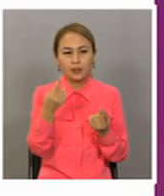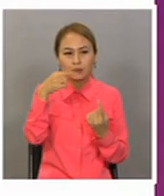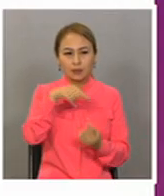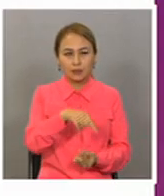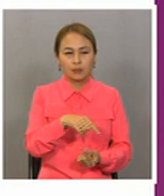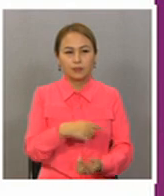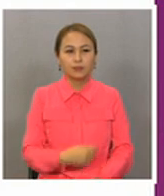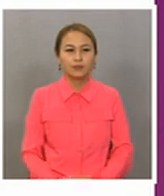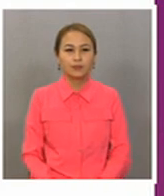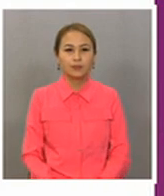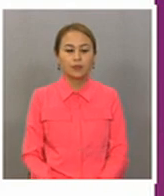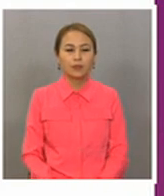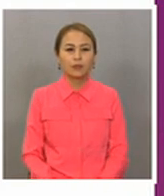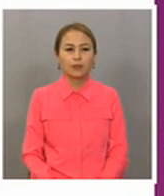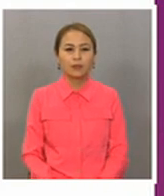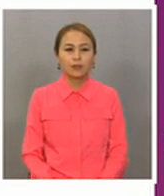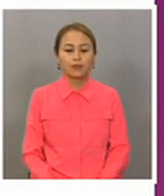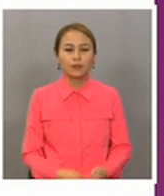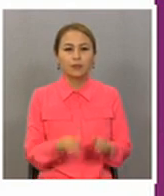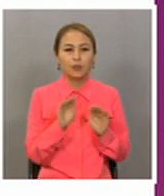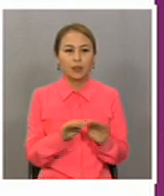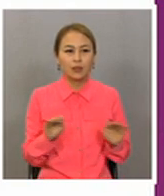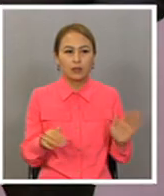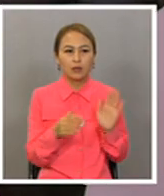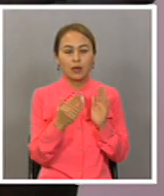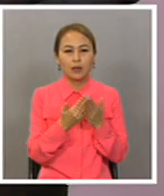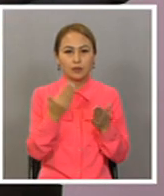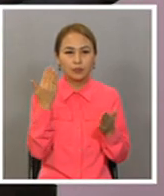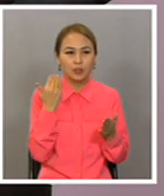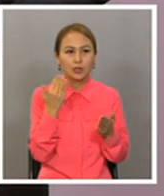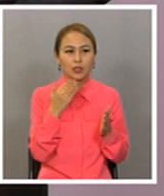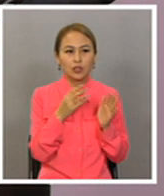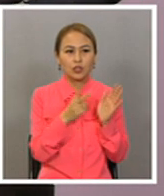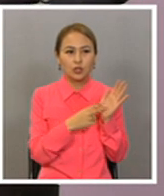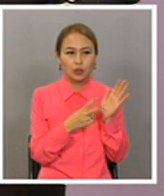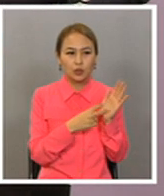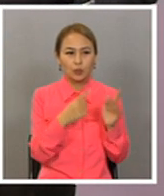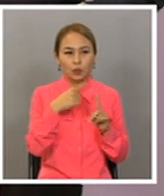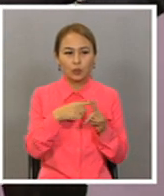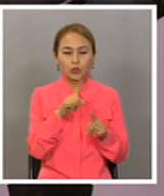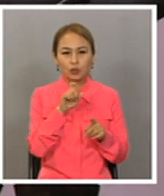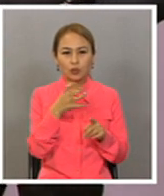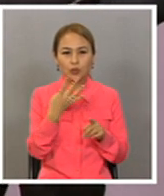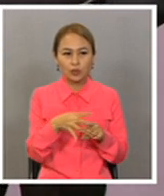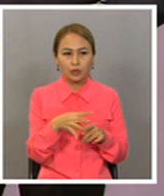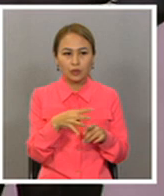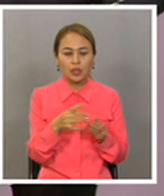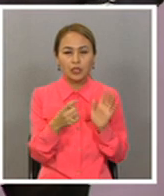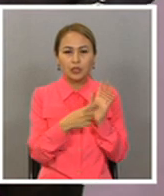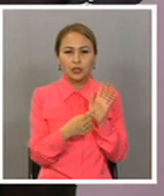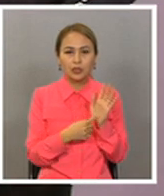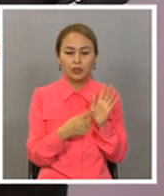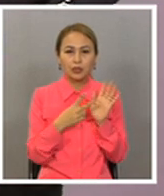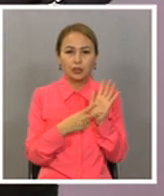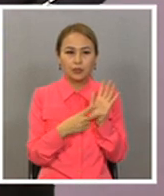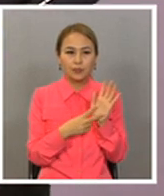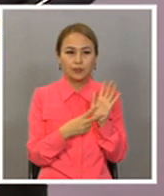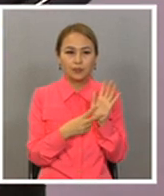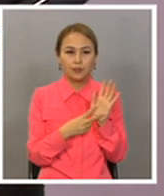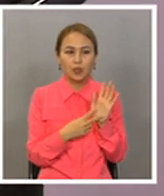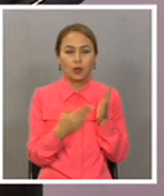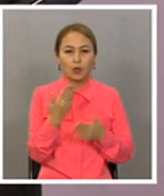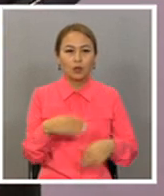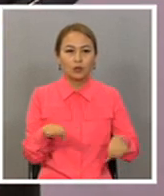сәйкестендір. Балалар, алдымен 700 бен 140-тың қосындысын 7-ге бөлейік. Ол